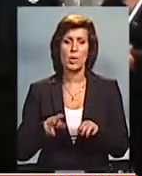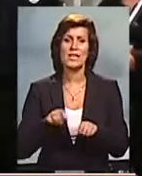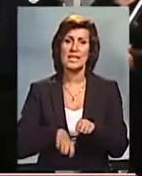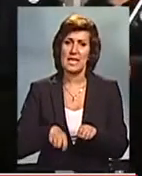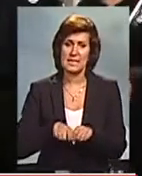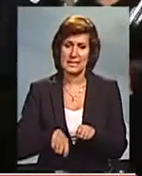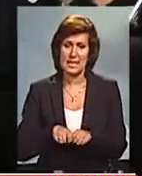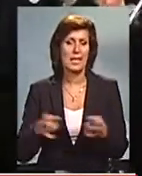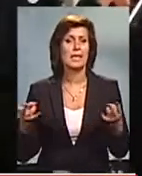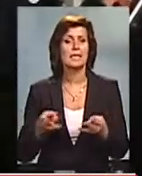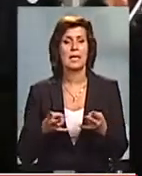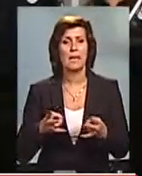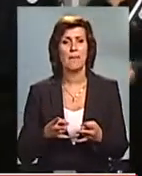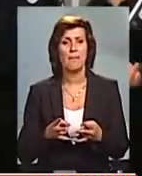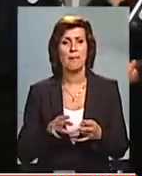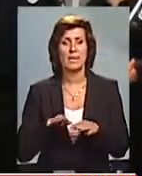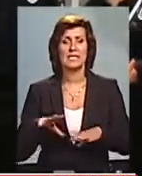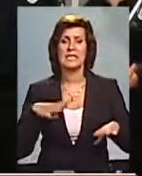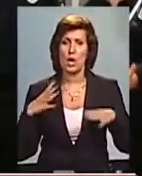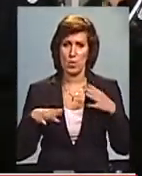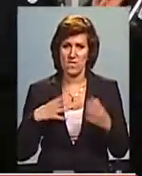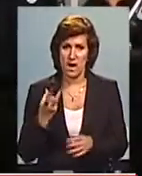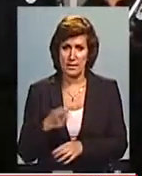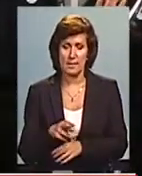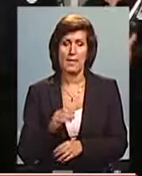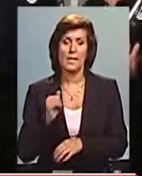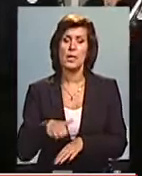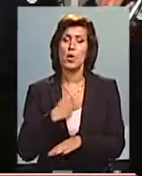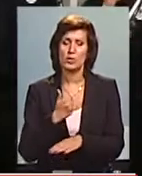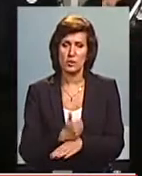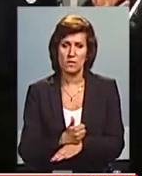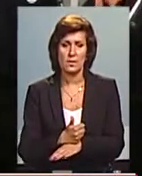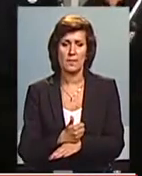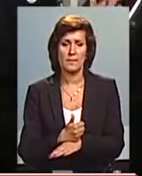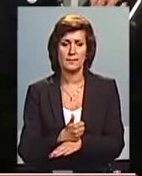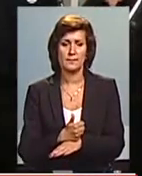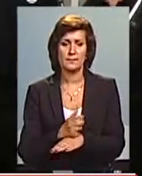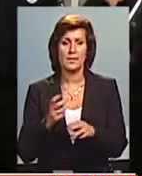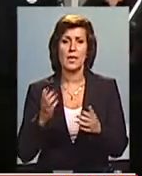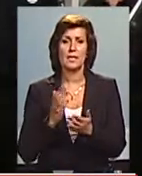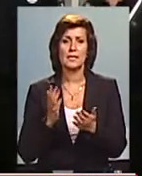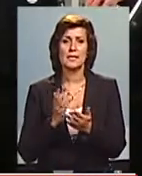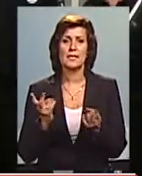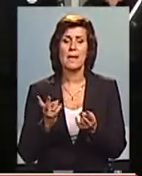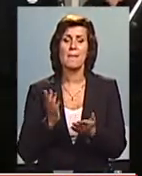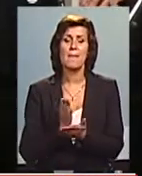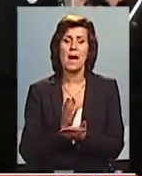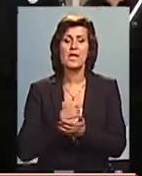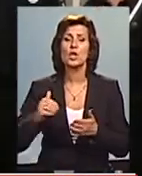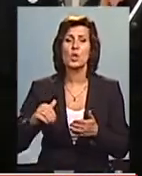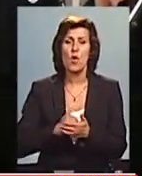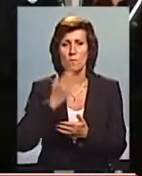тести, треба пройти тренування. І саме основне, треба мати нову філософію спілкування